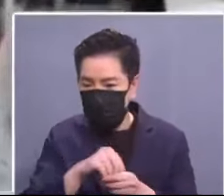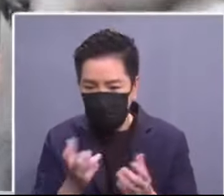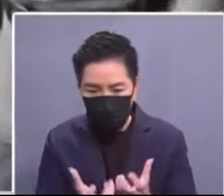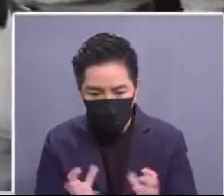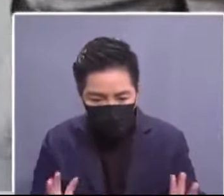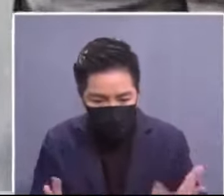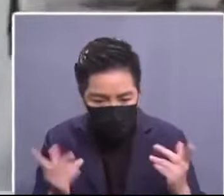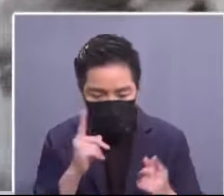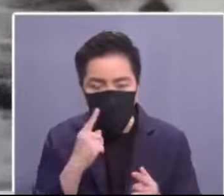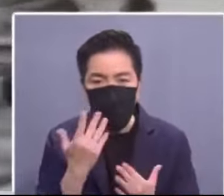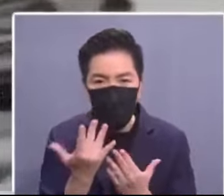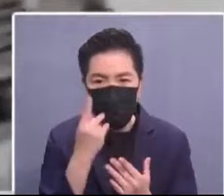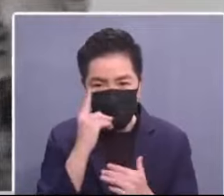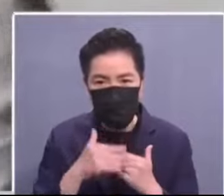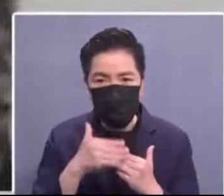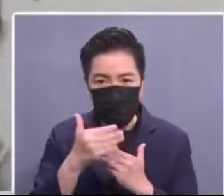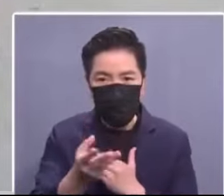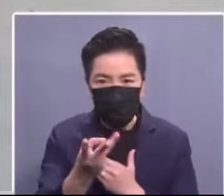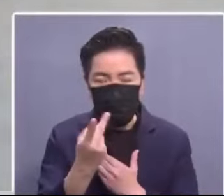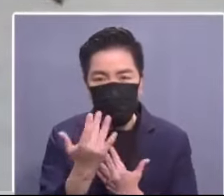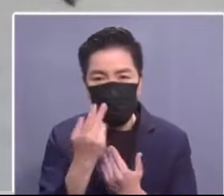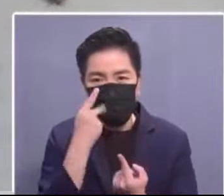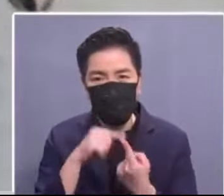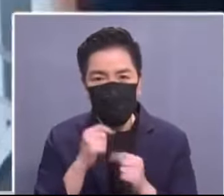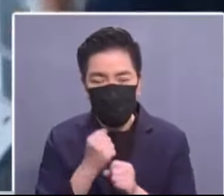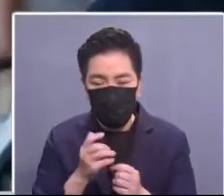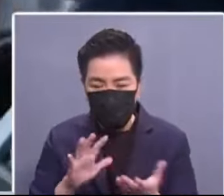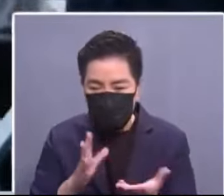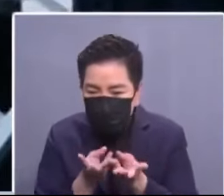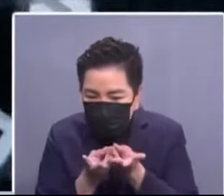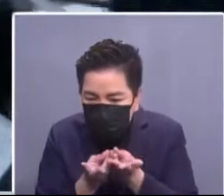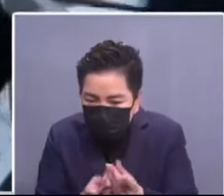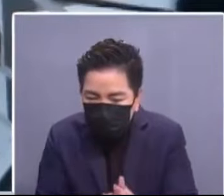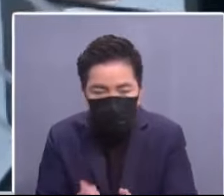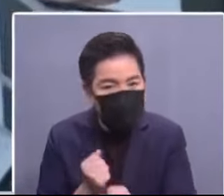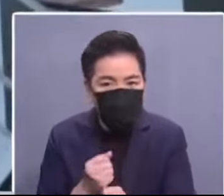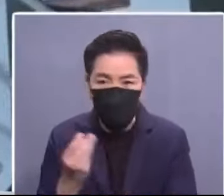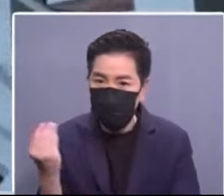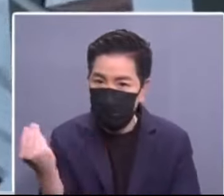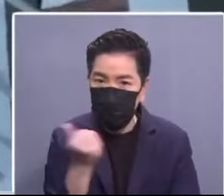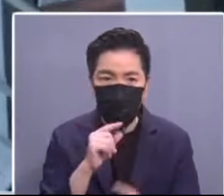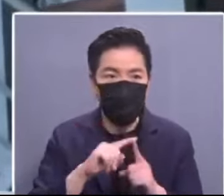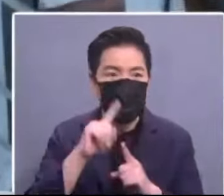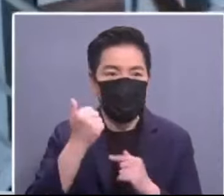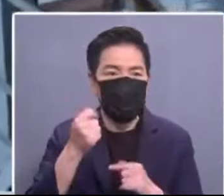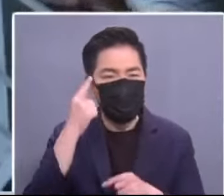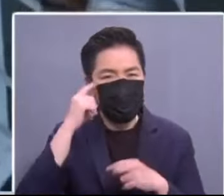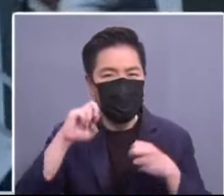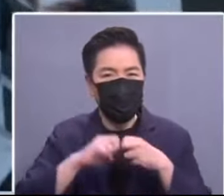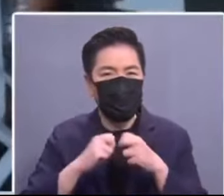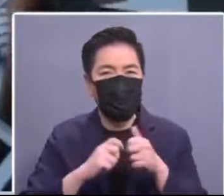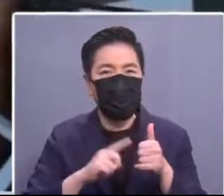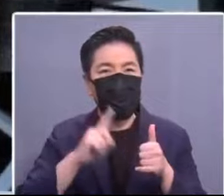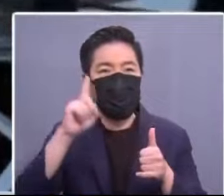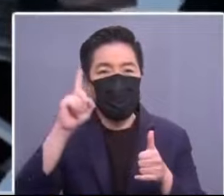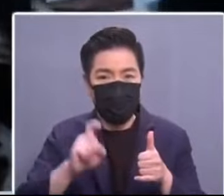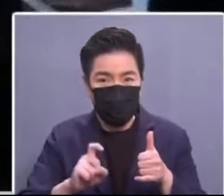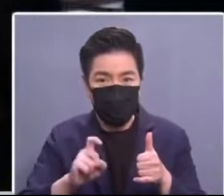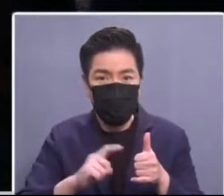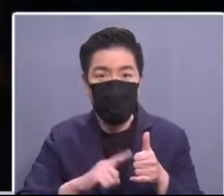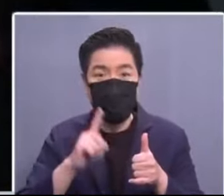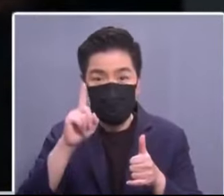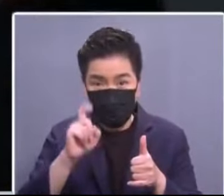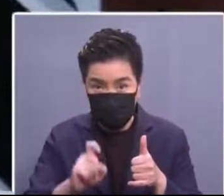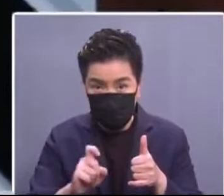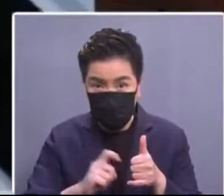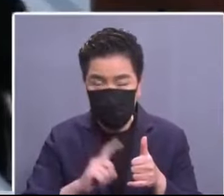างไรขอเวลาอีกระยะหนึ่งนะคะทำรายละเอียดให้ถูกต้องและก็เร็วที่สุดส่วนปมการสังหารใช้คำว่าปมสังห